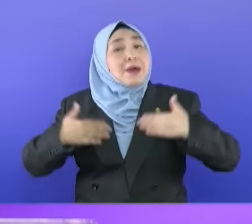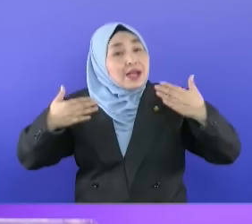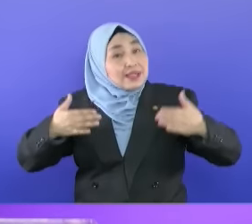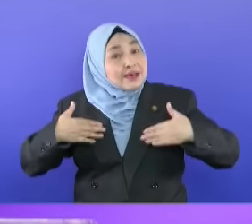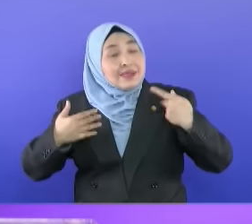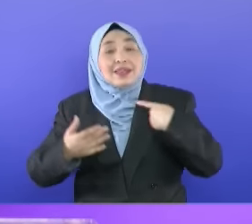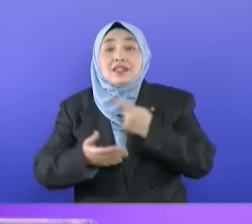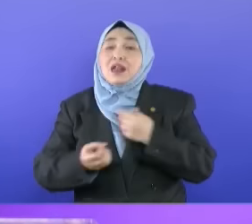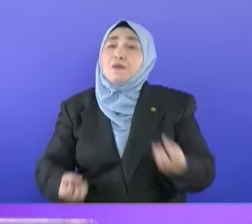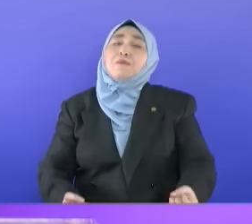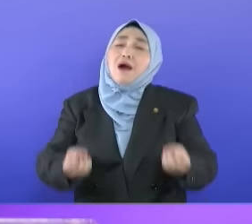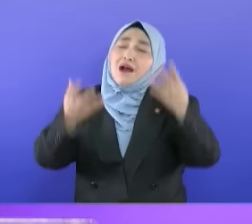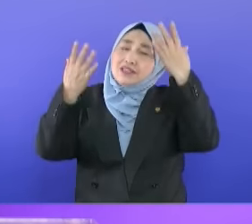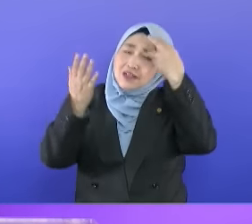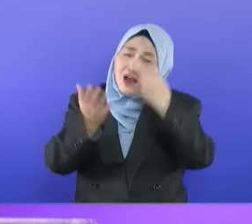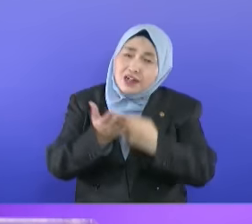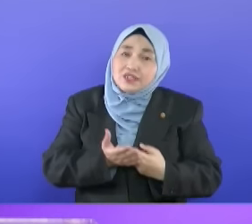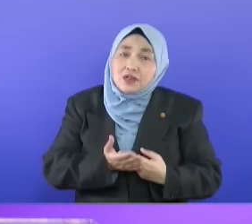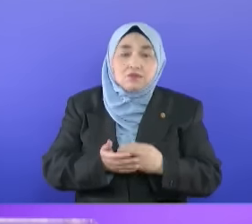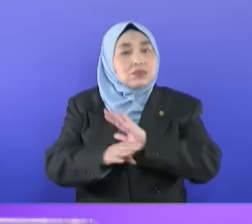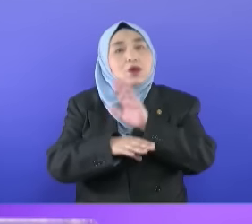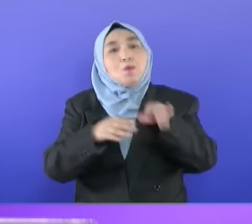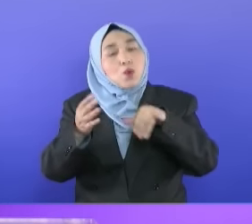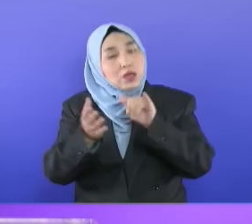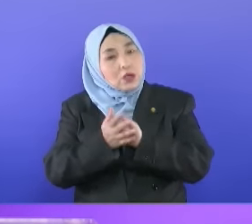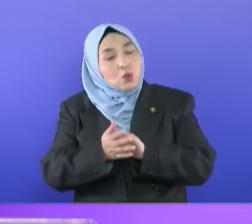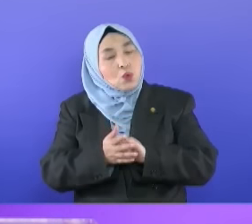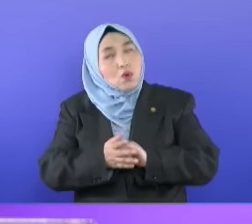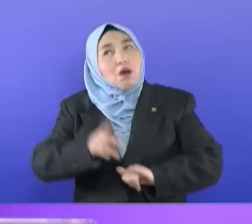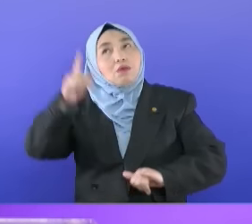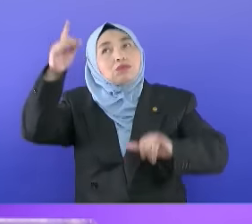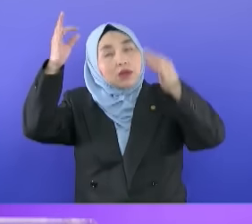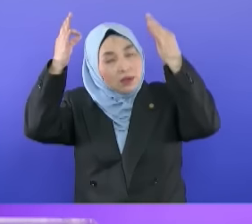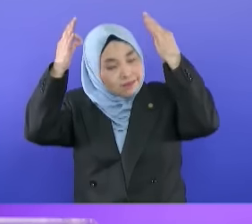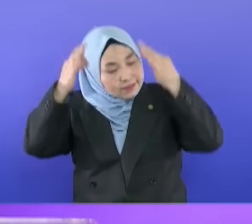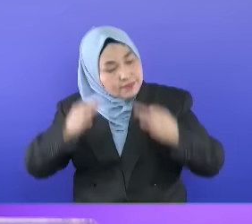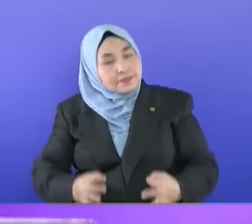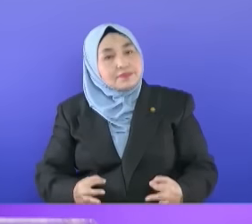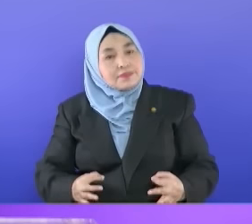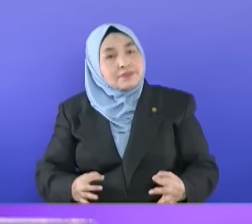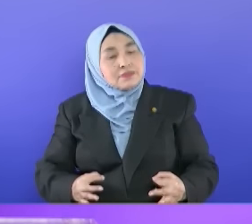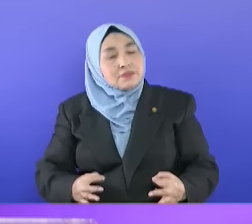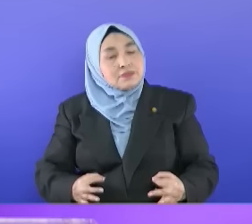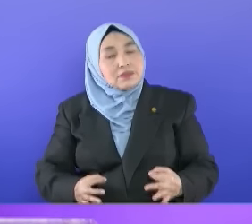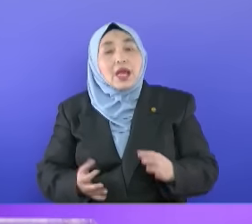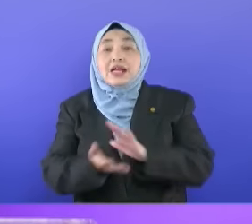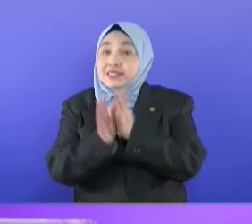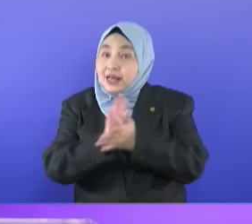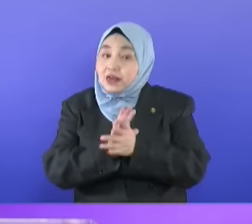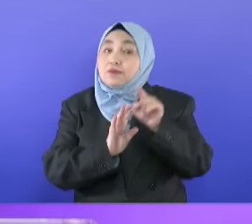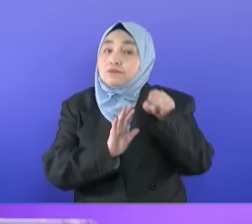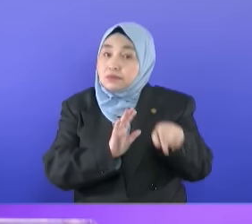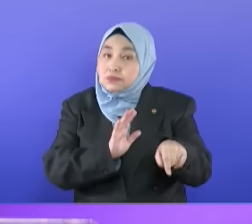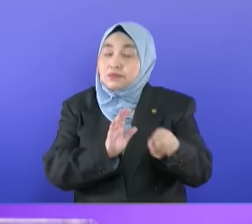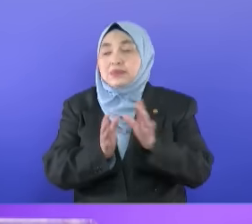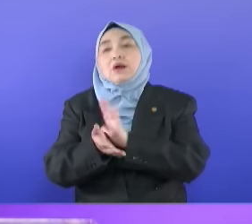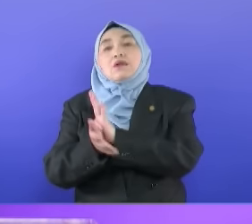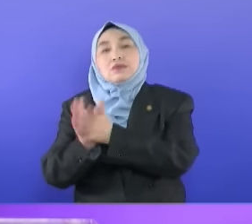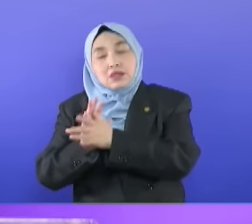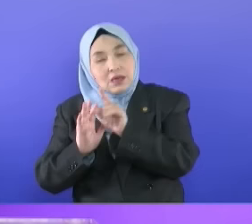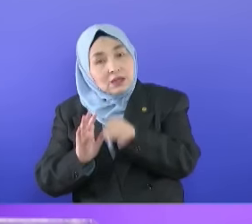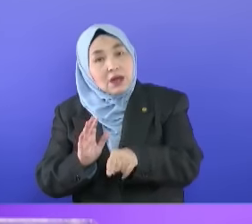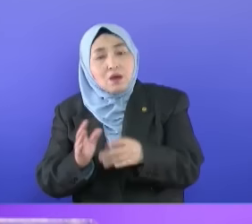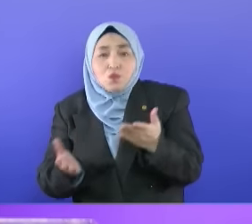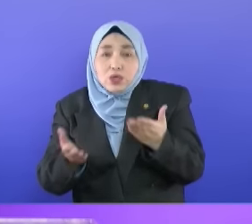banyak rezeki semua itu bila diputuskan oleh Allah subhanahu wa ta'ala pun Fayakun ya Nah kadang-kadang mungkin